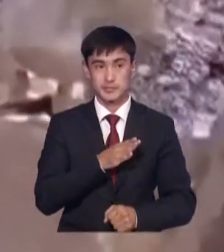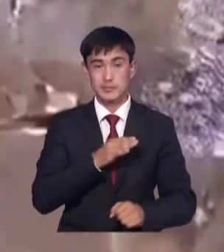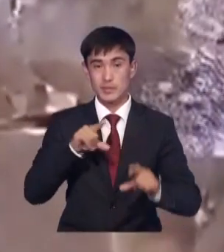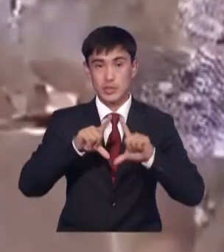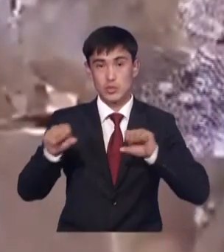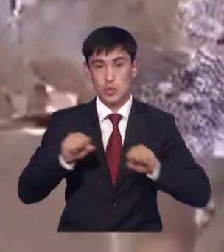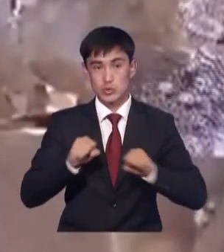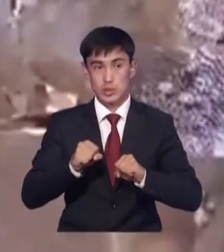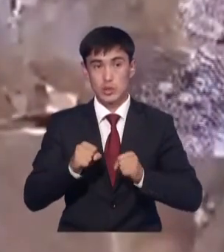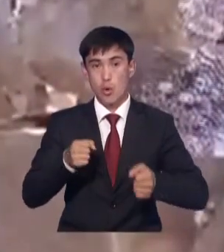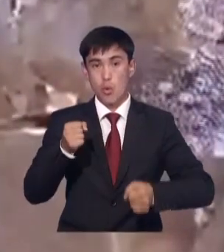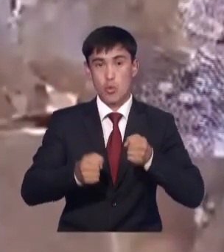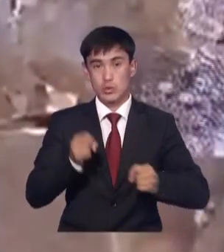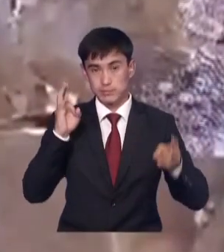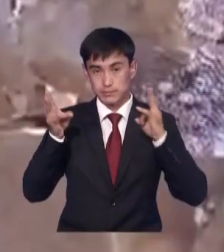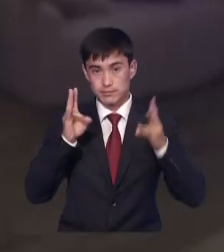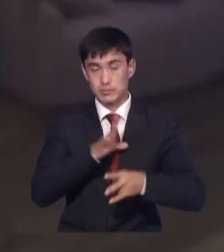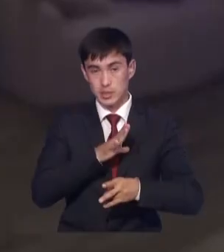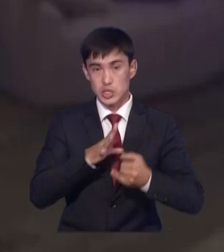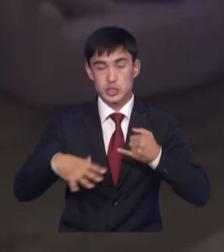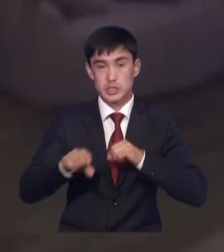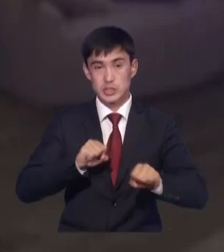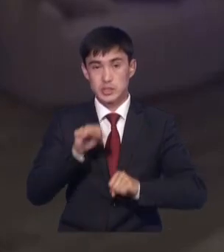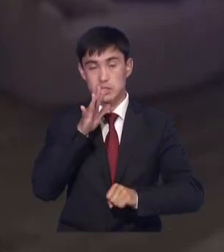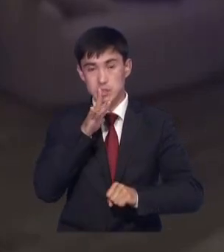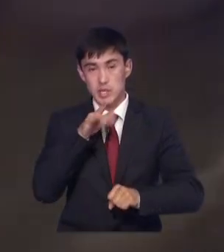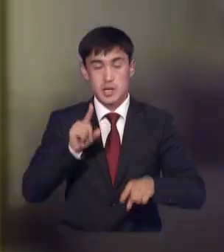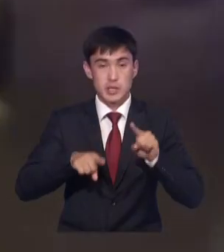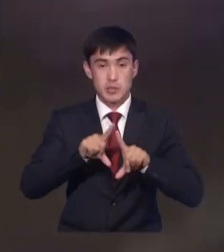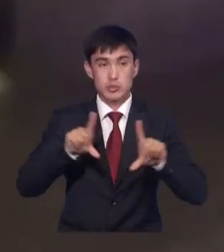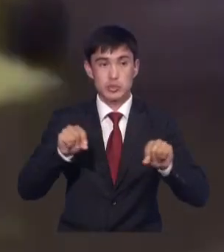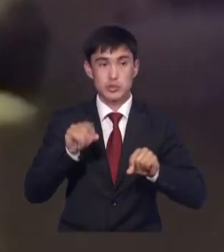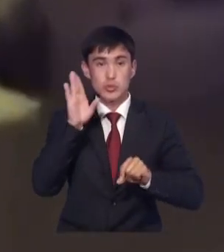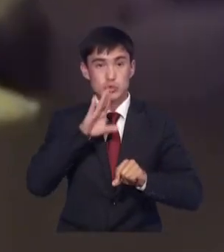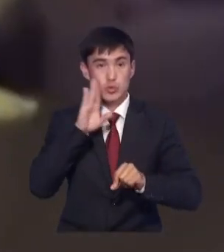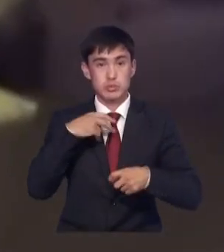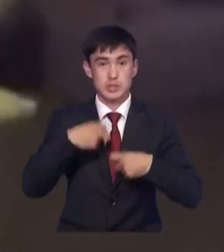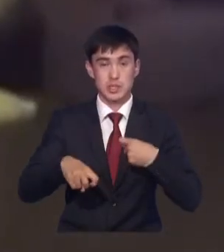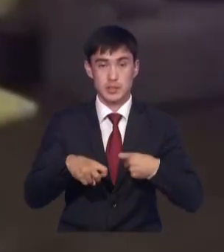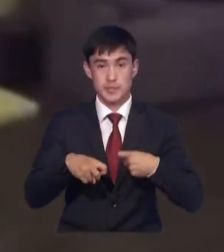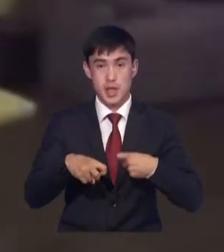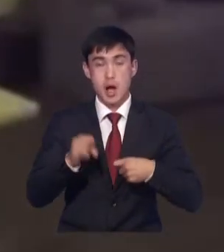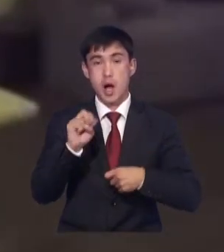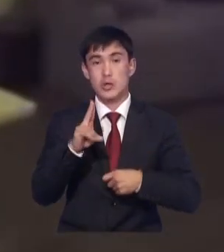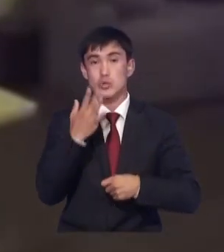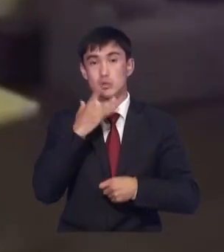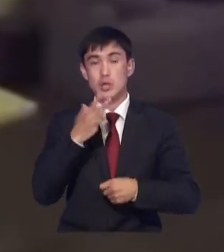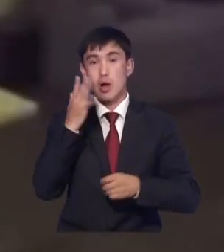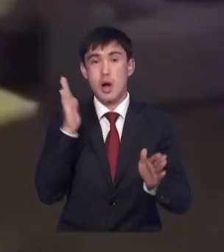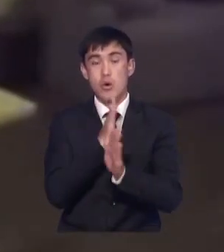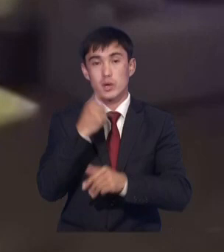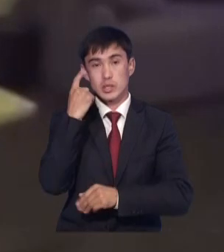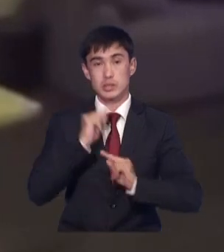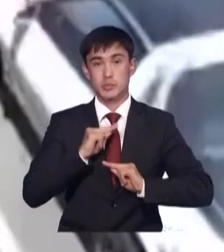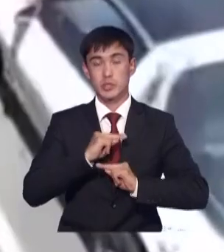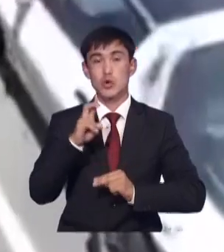Ғимараттар қозғалып, көлік дабылы іске қосылды. Жер сілкінісі кезінде кейбір нысандарда су құбыры жарылған. Ақштың ұлттық ауа райы қызметі